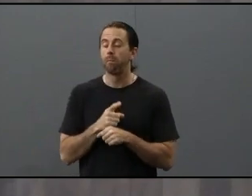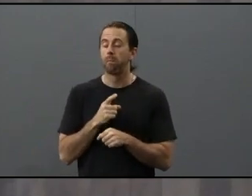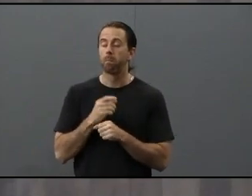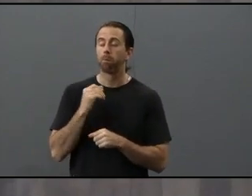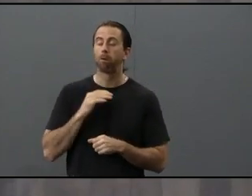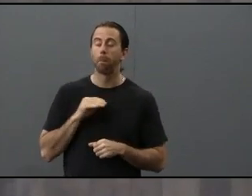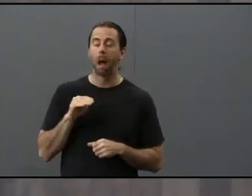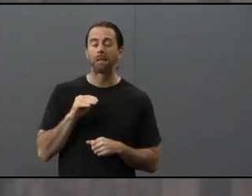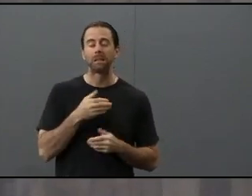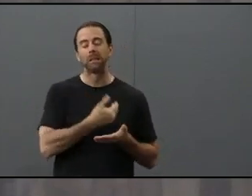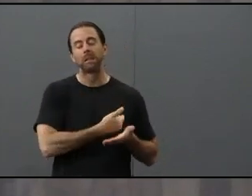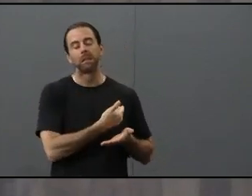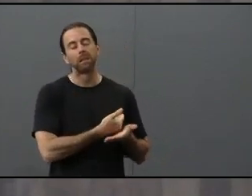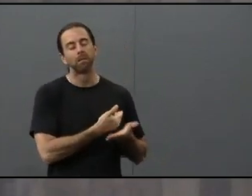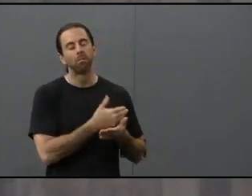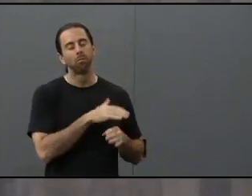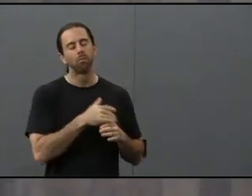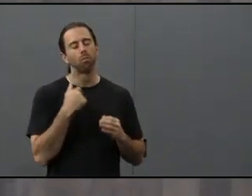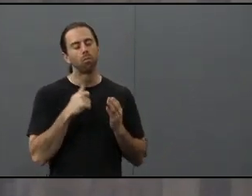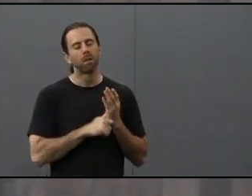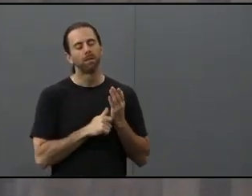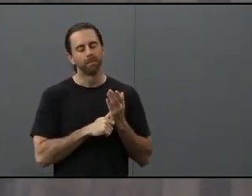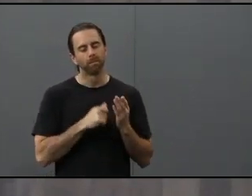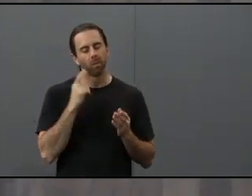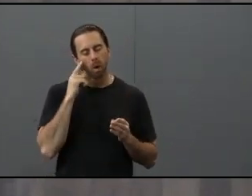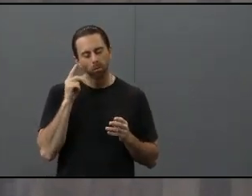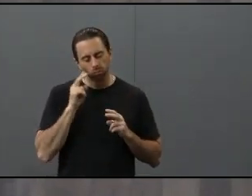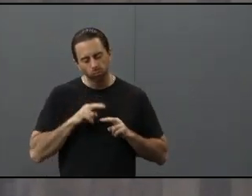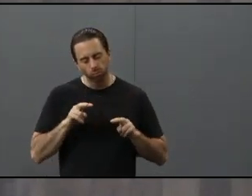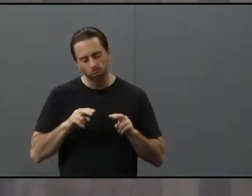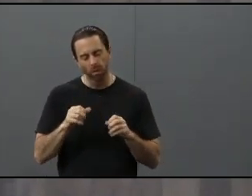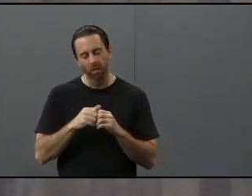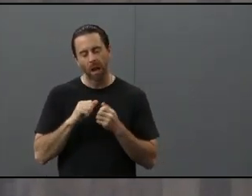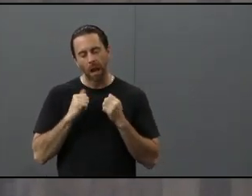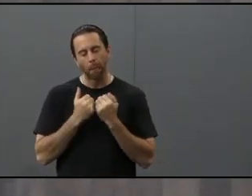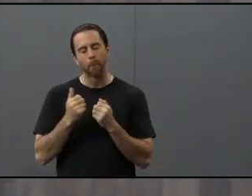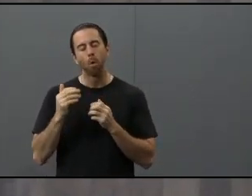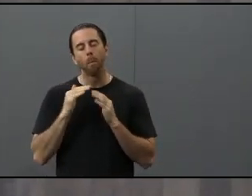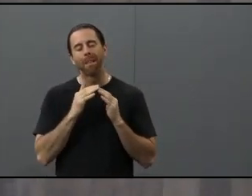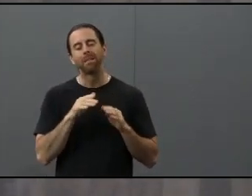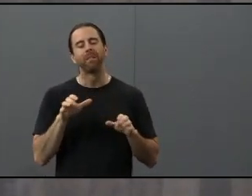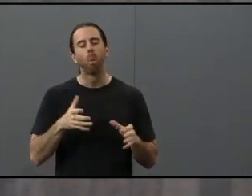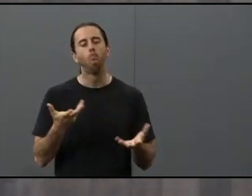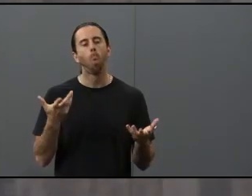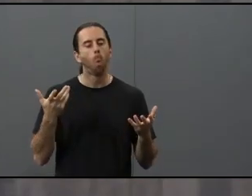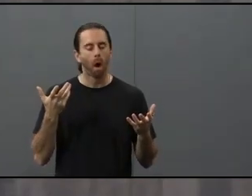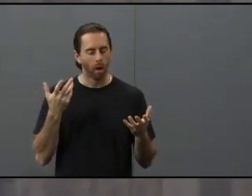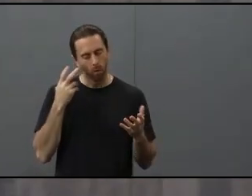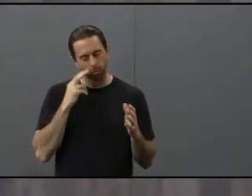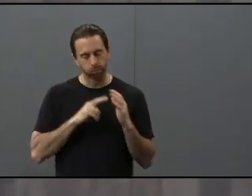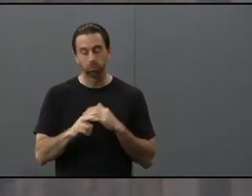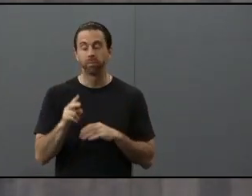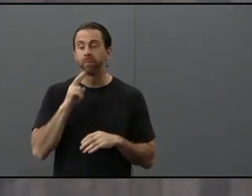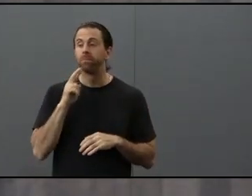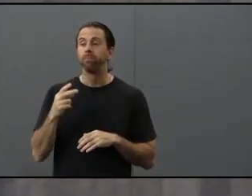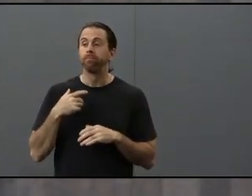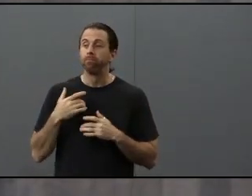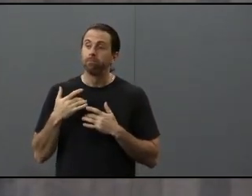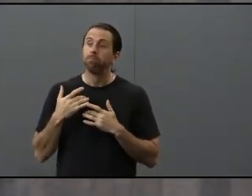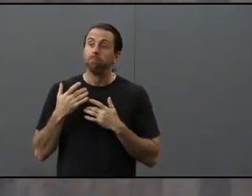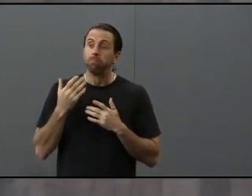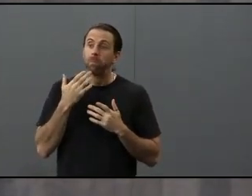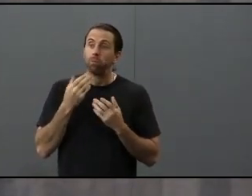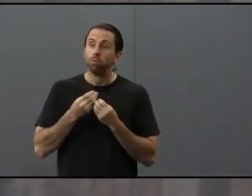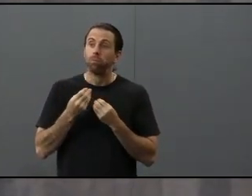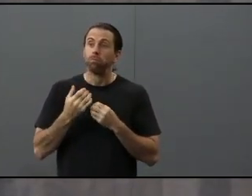maous m'a parlé là dernièrement du dossier on va regarder avec nos équipes de l'urbaniste qu'est-ce qui peut être fait puis je tiens à souligner votre franchise par rapport